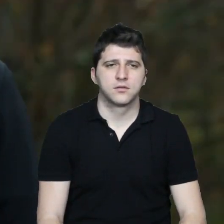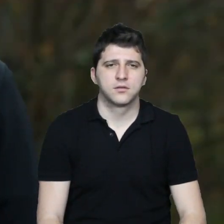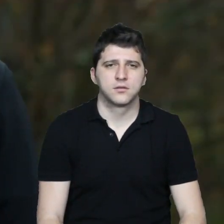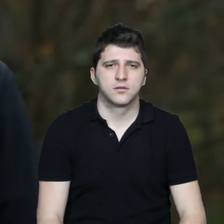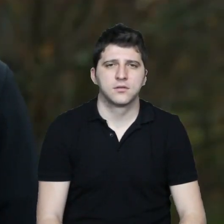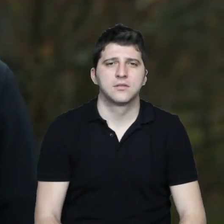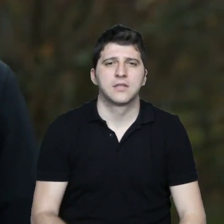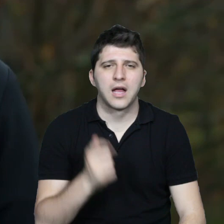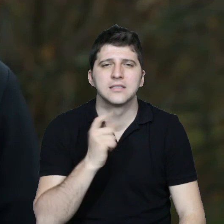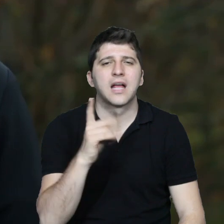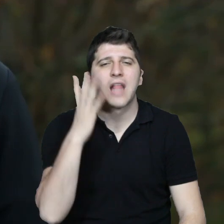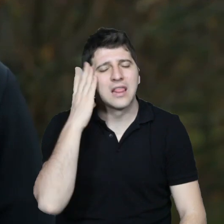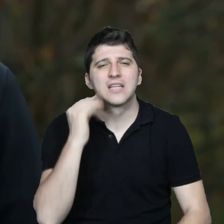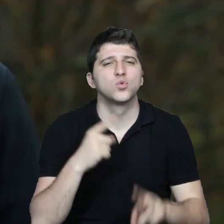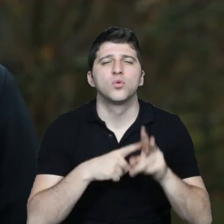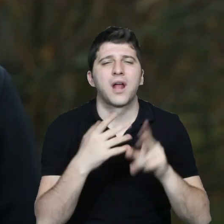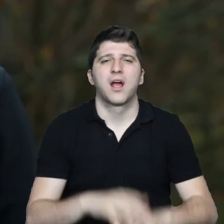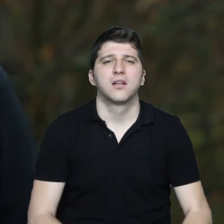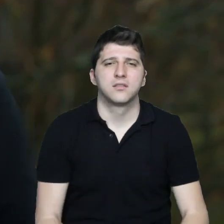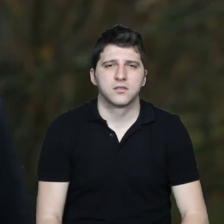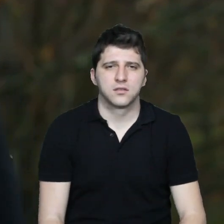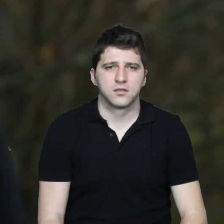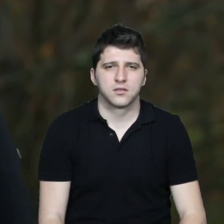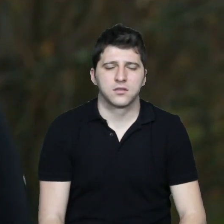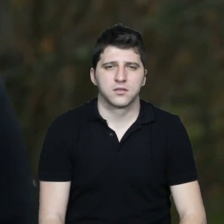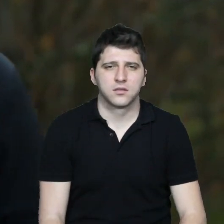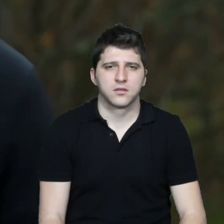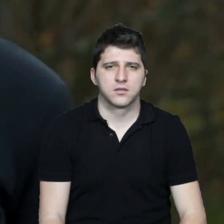Asıl sen ne anlarsın Kübra? Başını önüne eğdi.